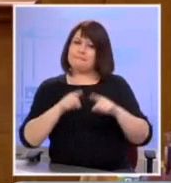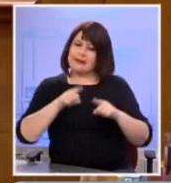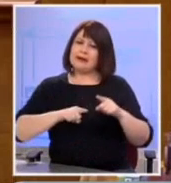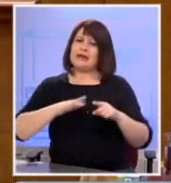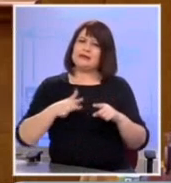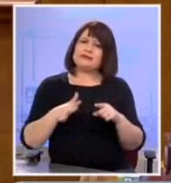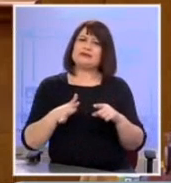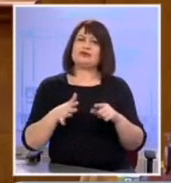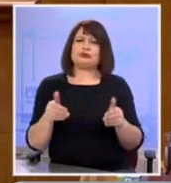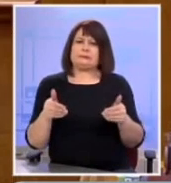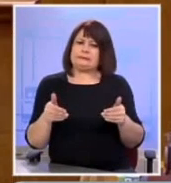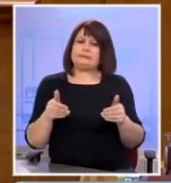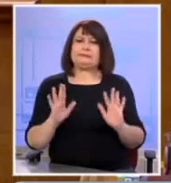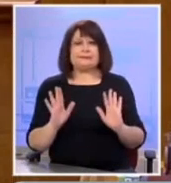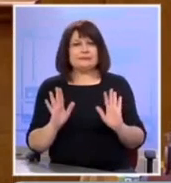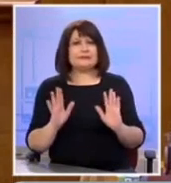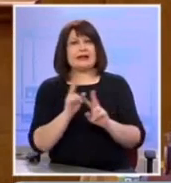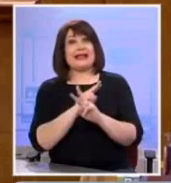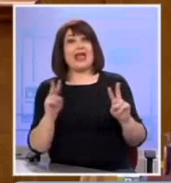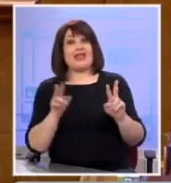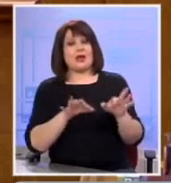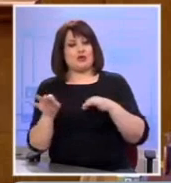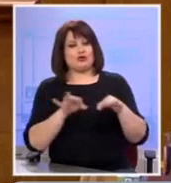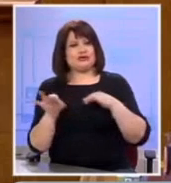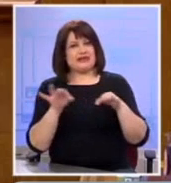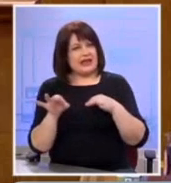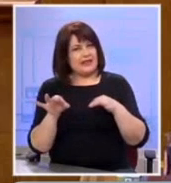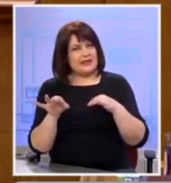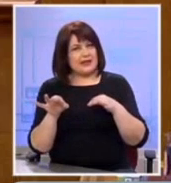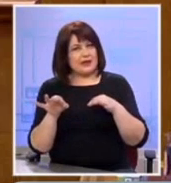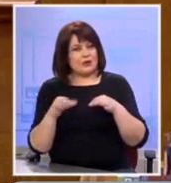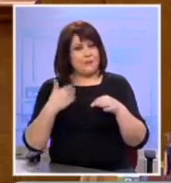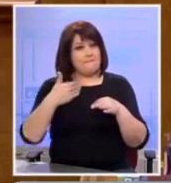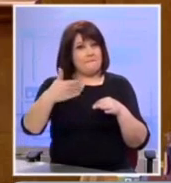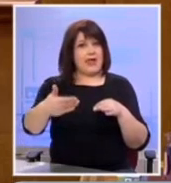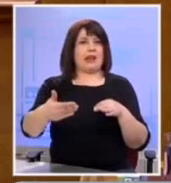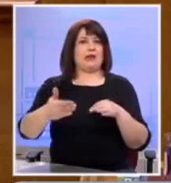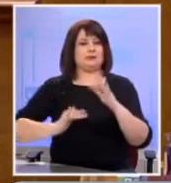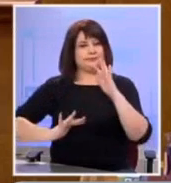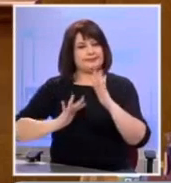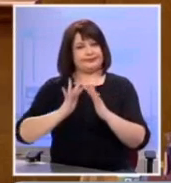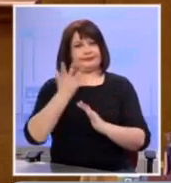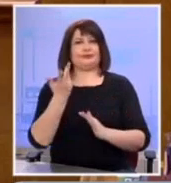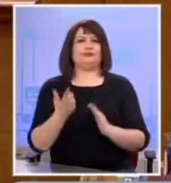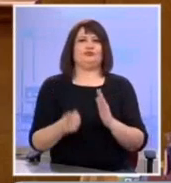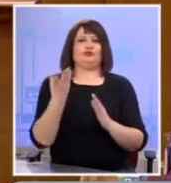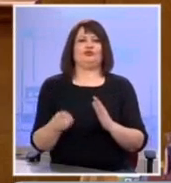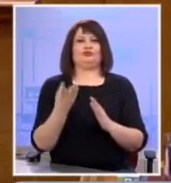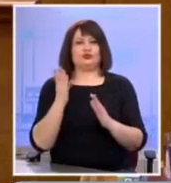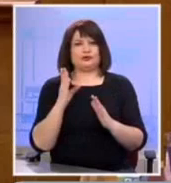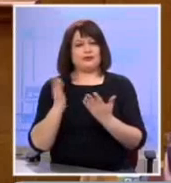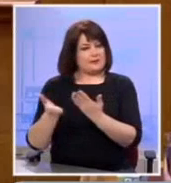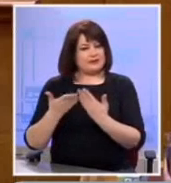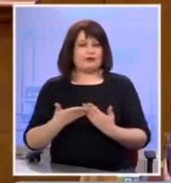πιθανές υπαναχωρήσεις, αλλά με καθαρό σχέδιο για προοπτική και για προοδευτικές και ριζοσπαστικές τομές,